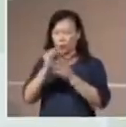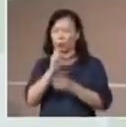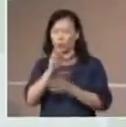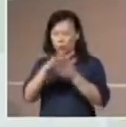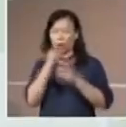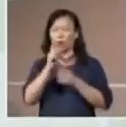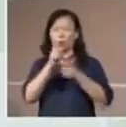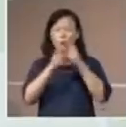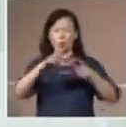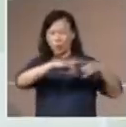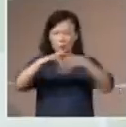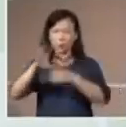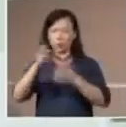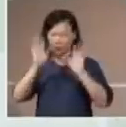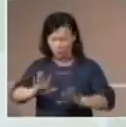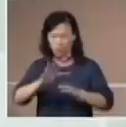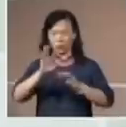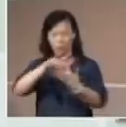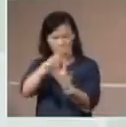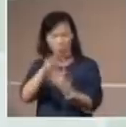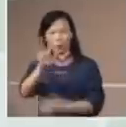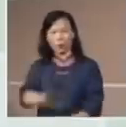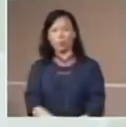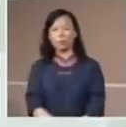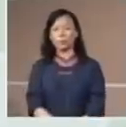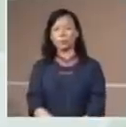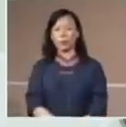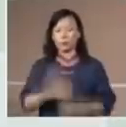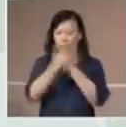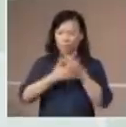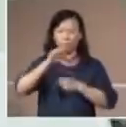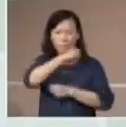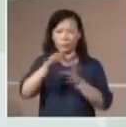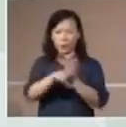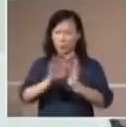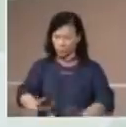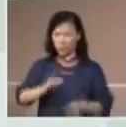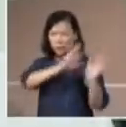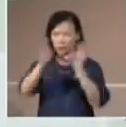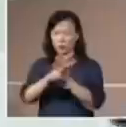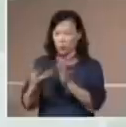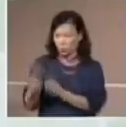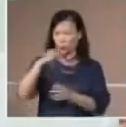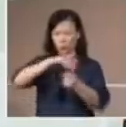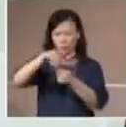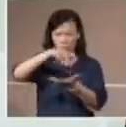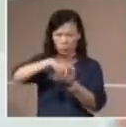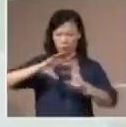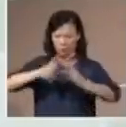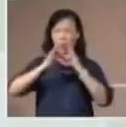是国际的既有的秩序，咱是要维持台湾现状主权独立的国